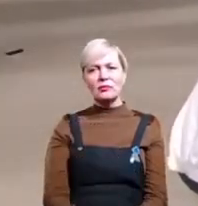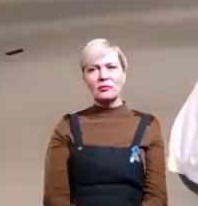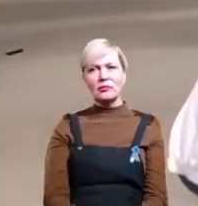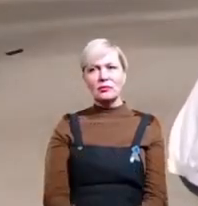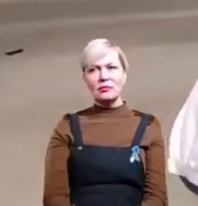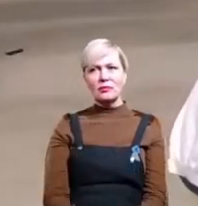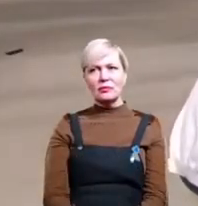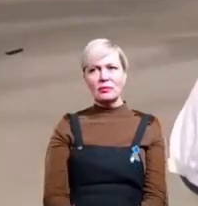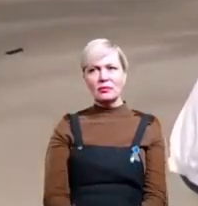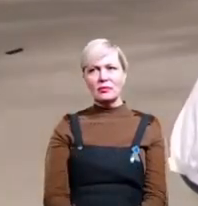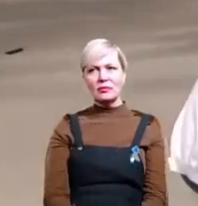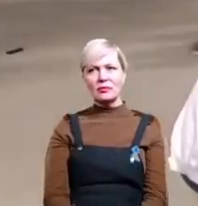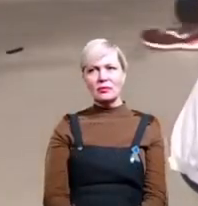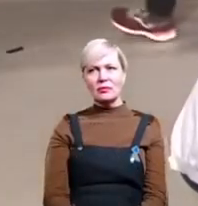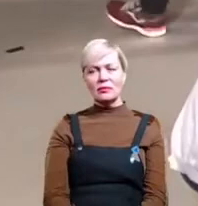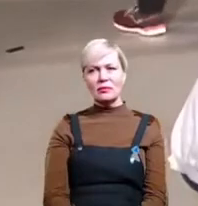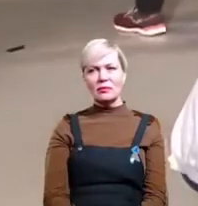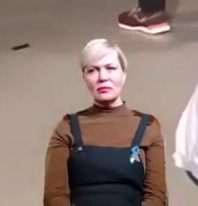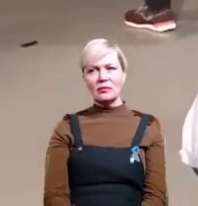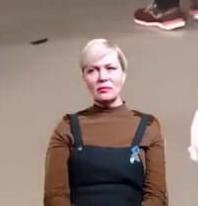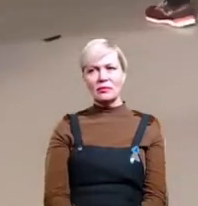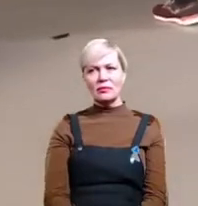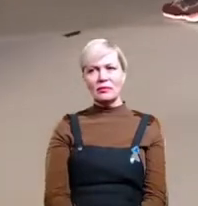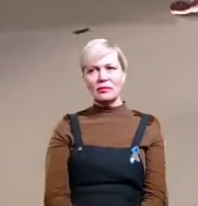Было бы время.